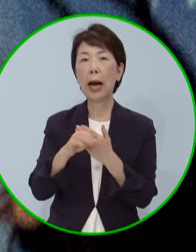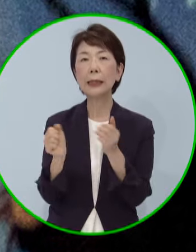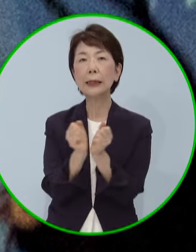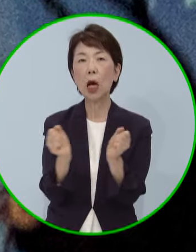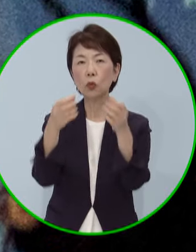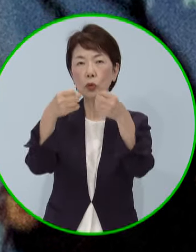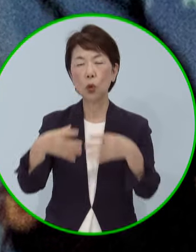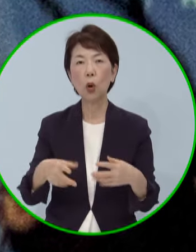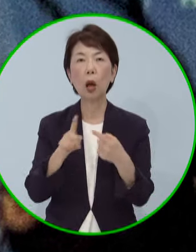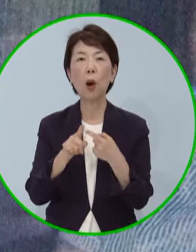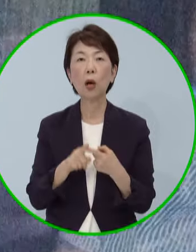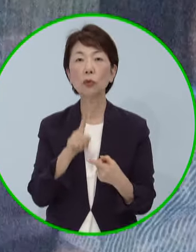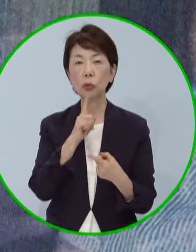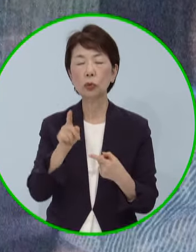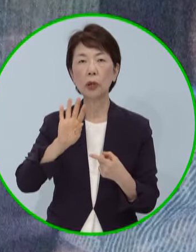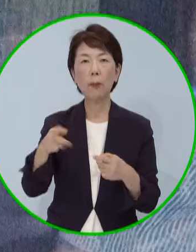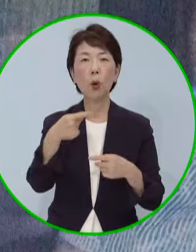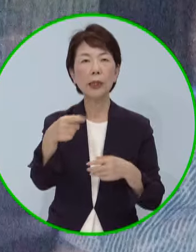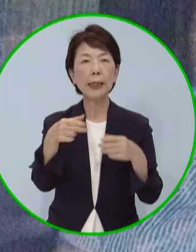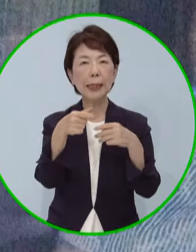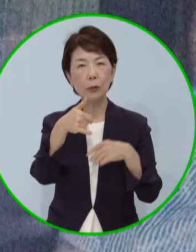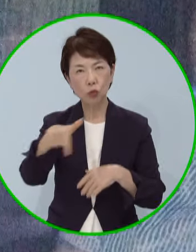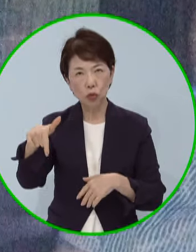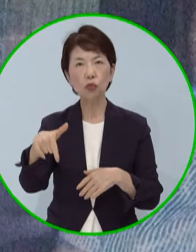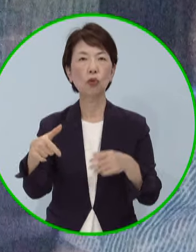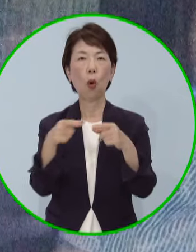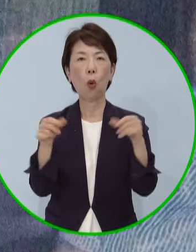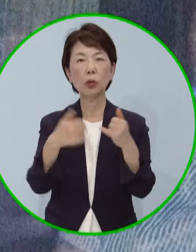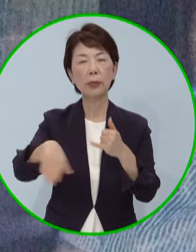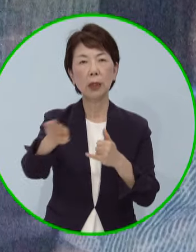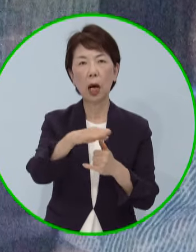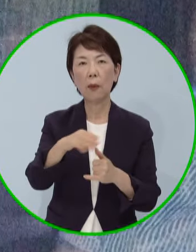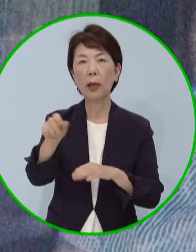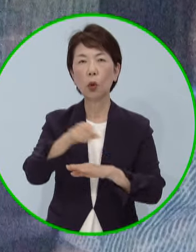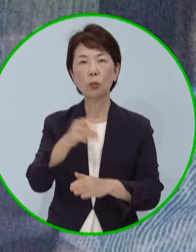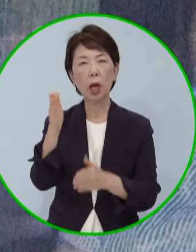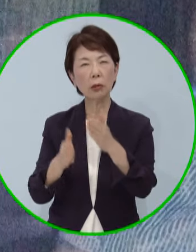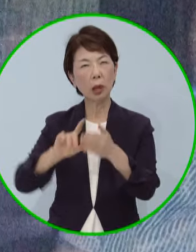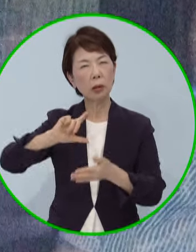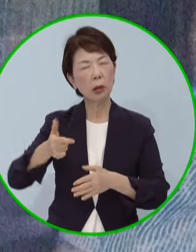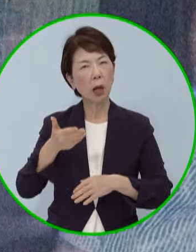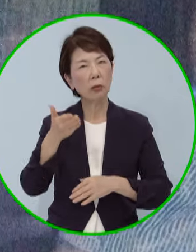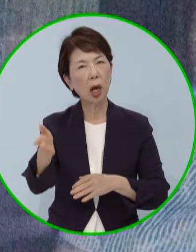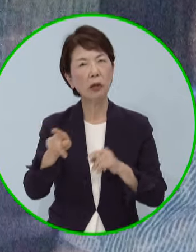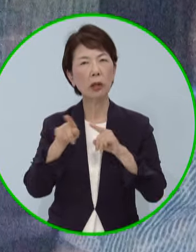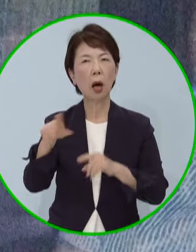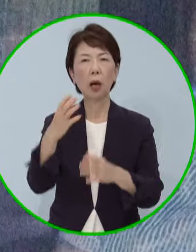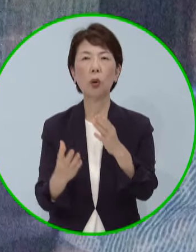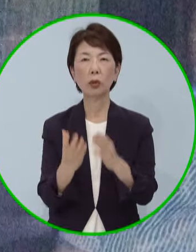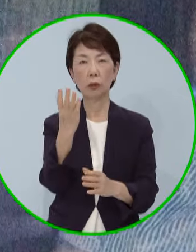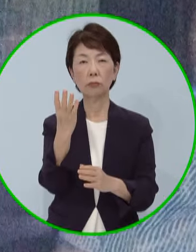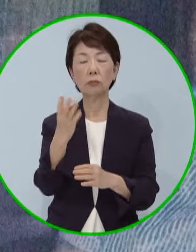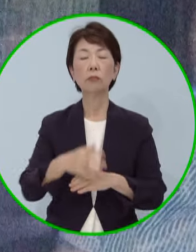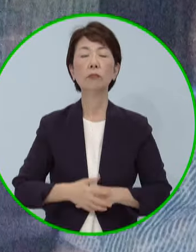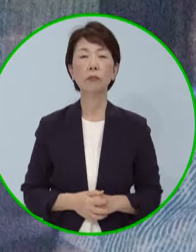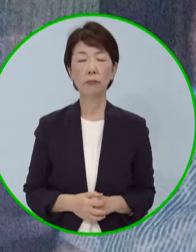満たしているとしていますが一部の国民からは特別扱いではないかとの批判が上がっています